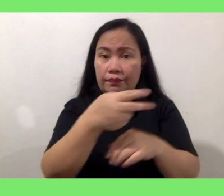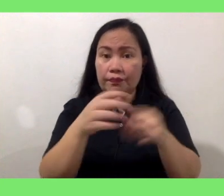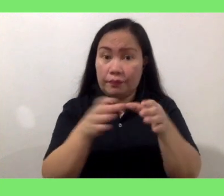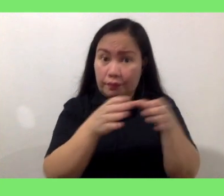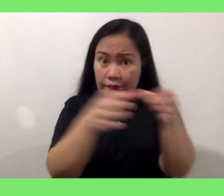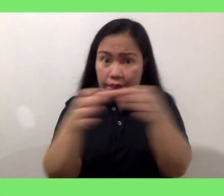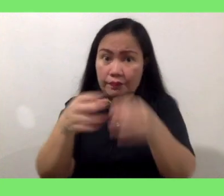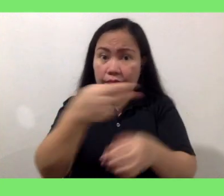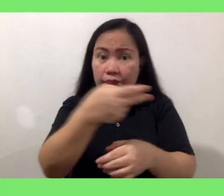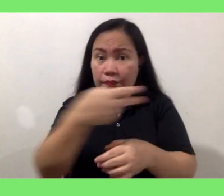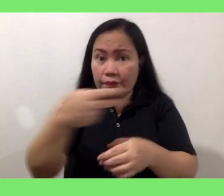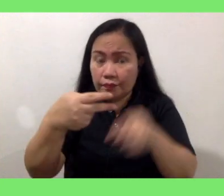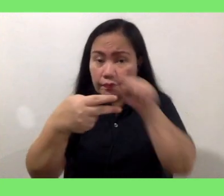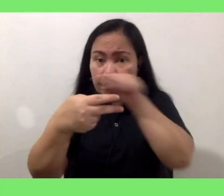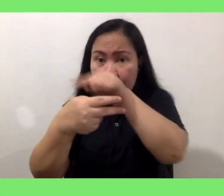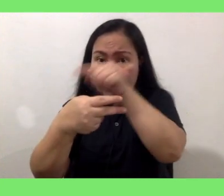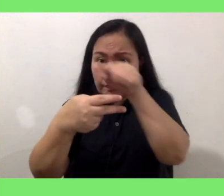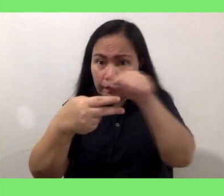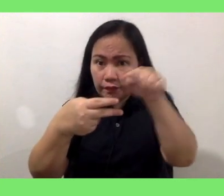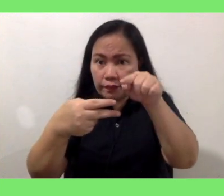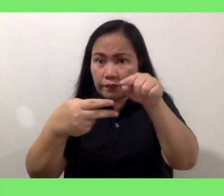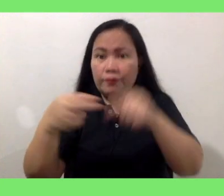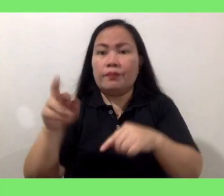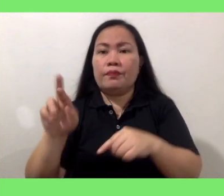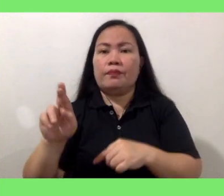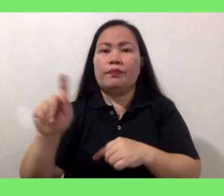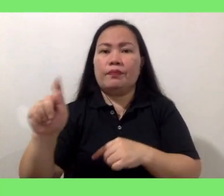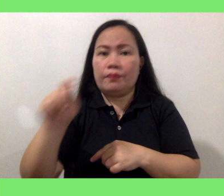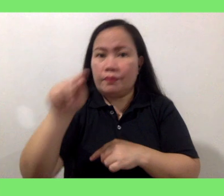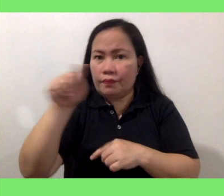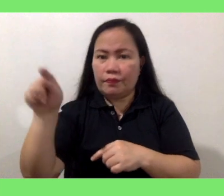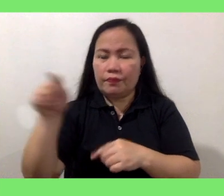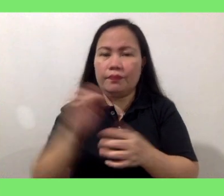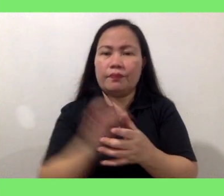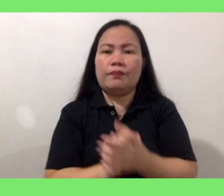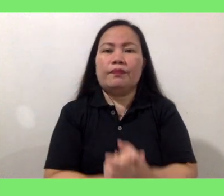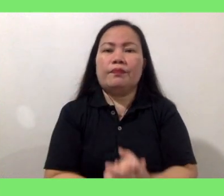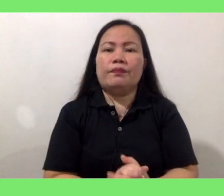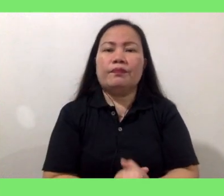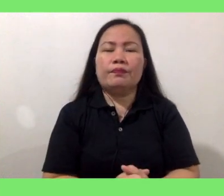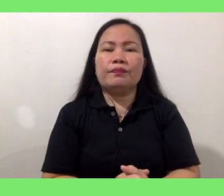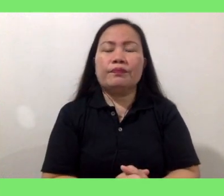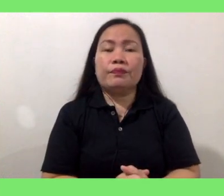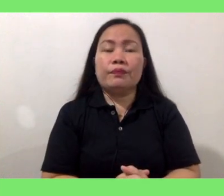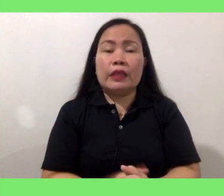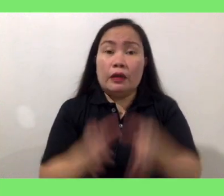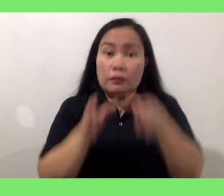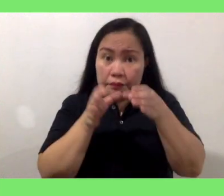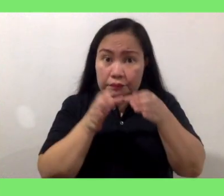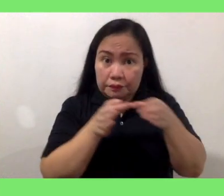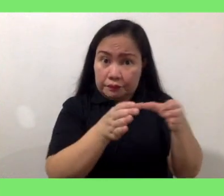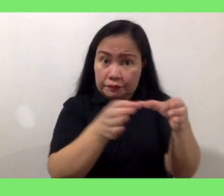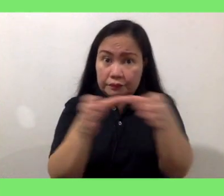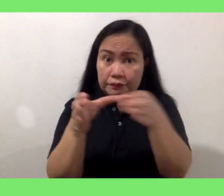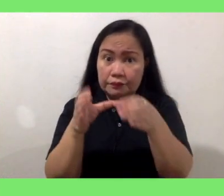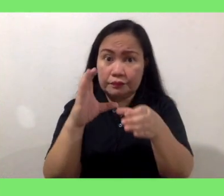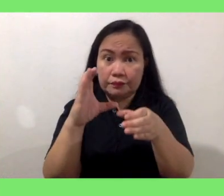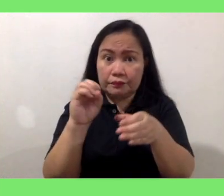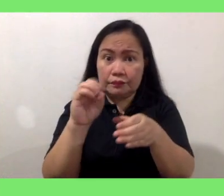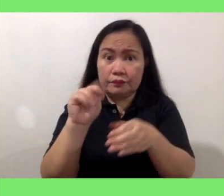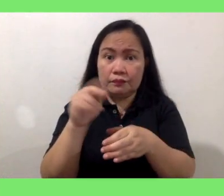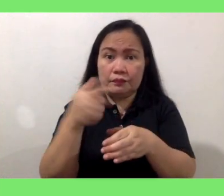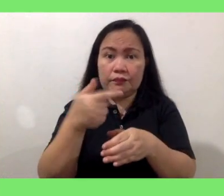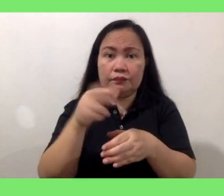Okay? Okay, so as you can see, nagpalit tayo ng symbol. So kapag congruent na